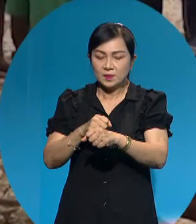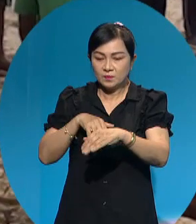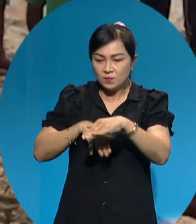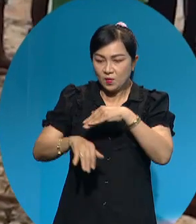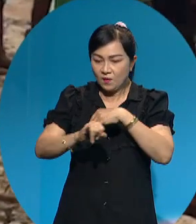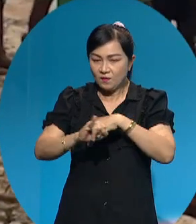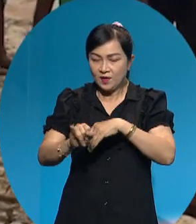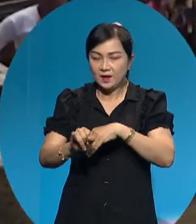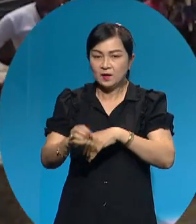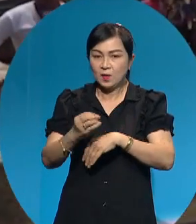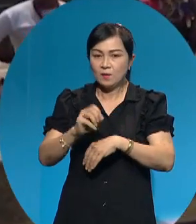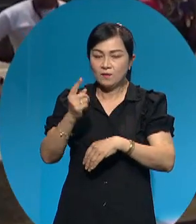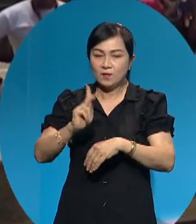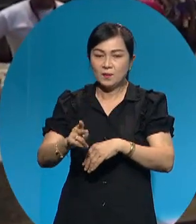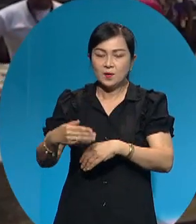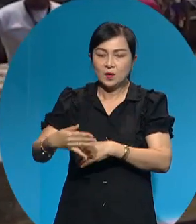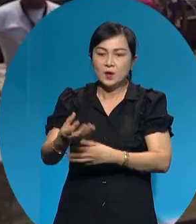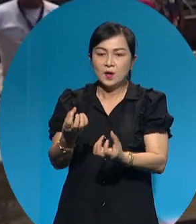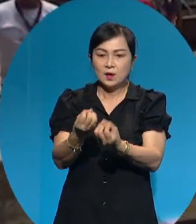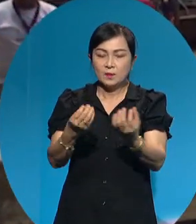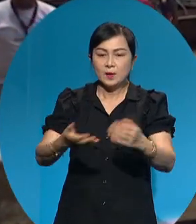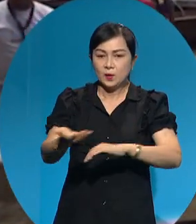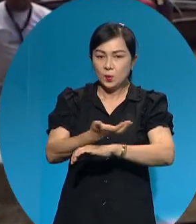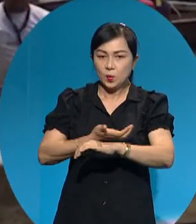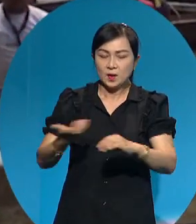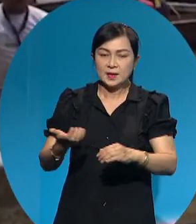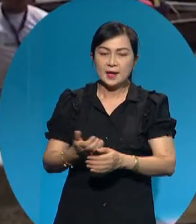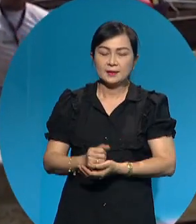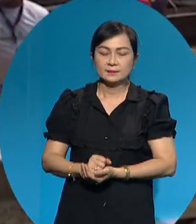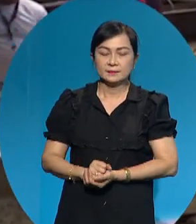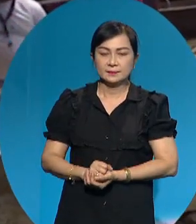vàng bất hợp pháp khỏi công viên quốc gia yakana thuộc Bang amazonas